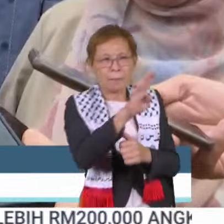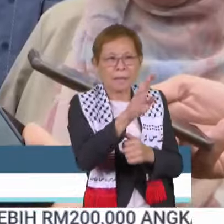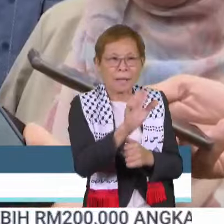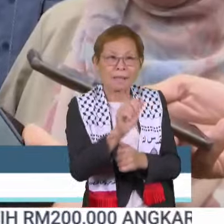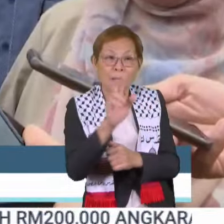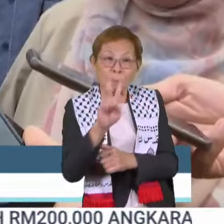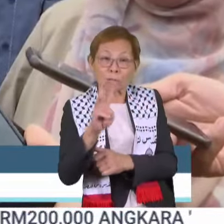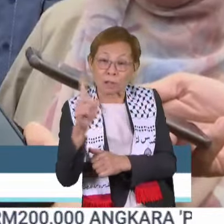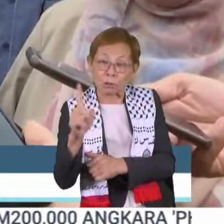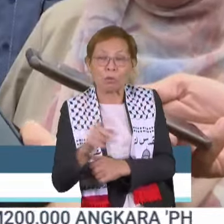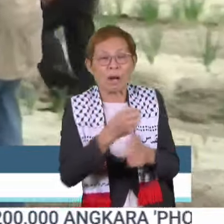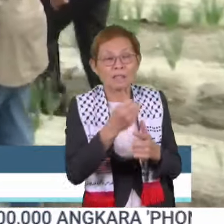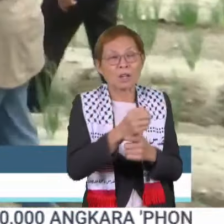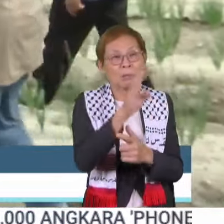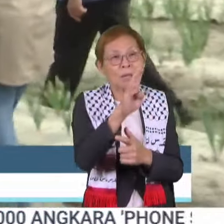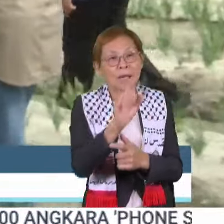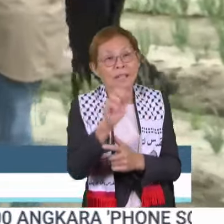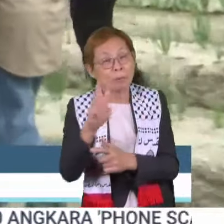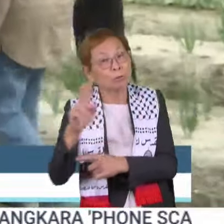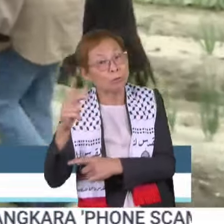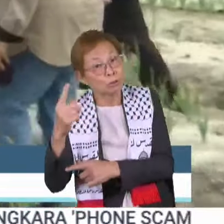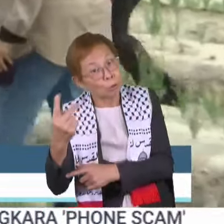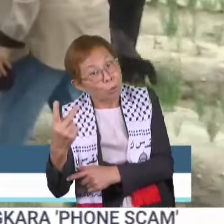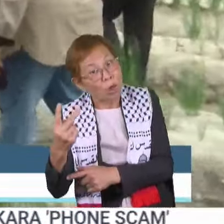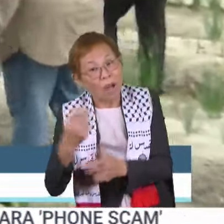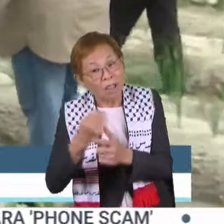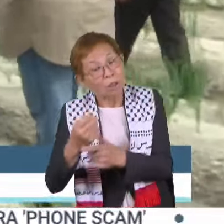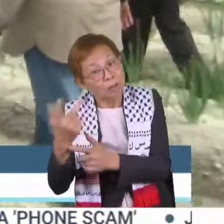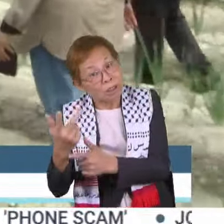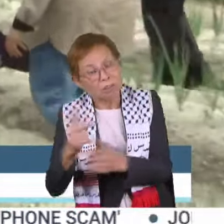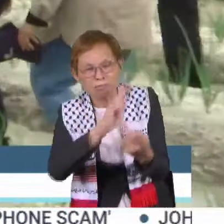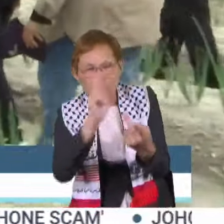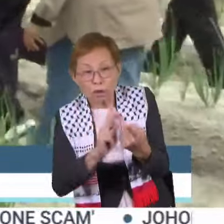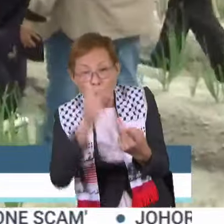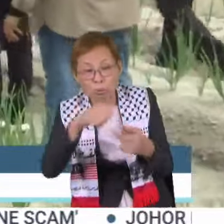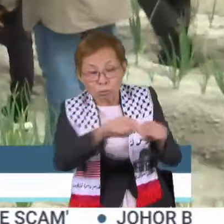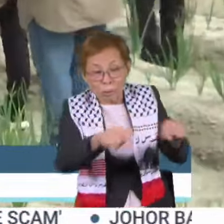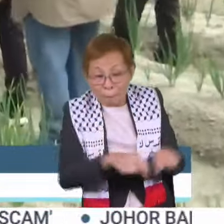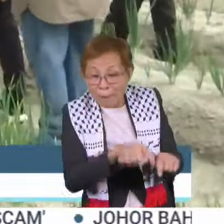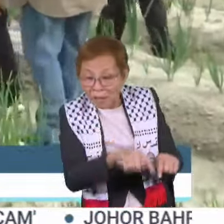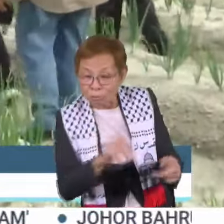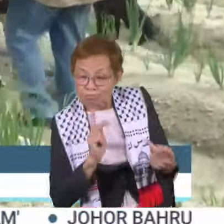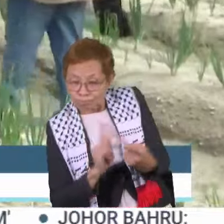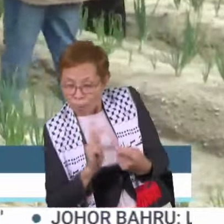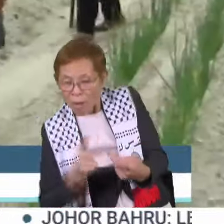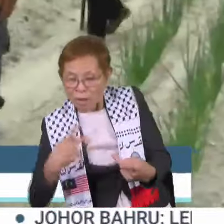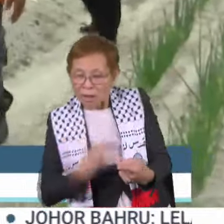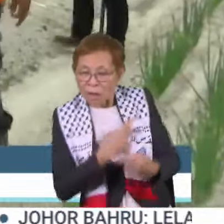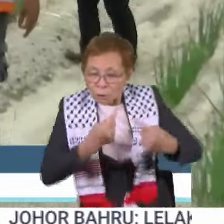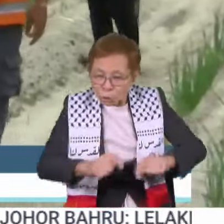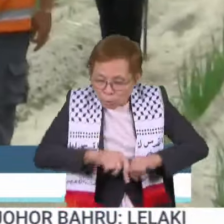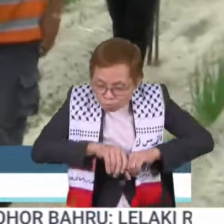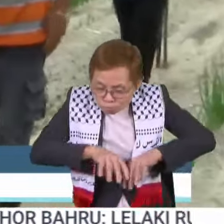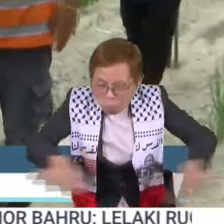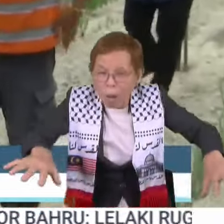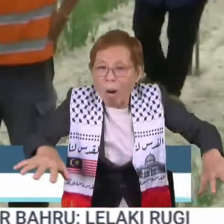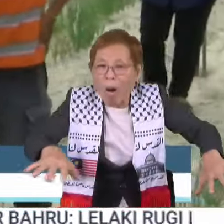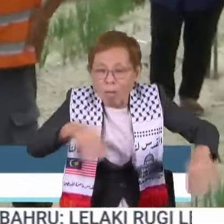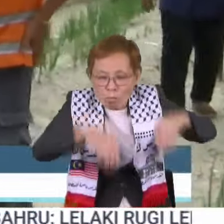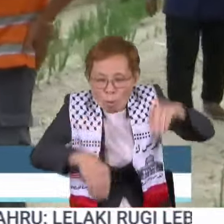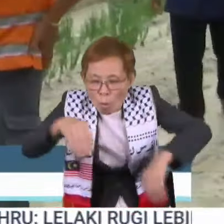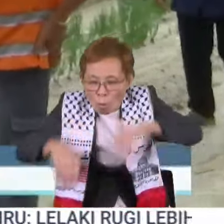baw2 ataupun baw3 mana yang lebih sesuai untuk kawasan tersebut itulah yang kita akan Cuba untuk meluaskan supaya kita boleh